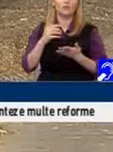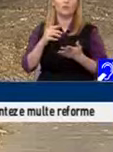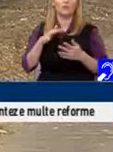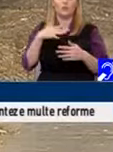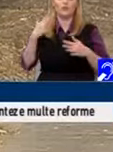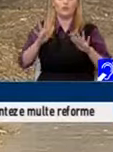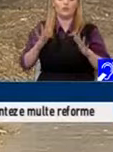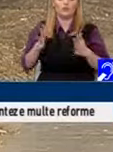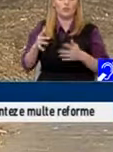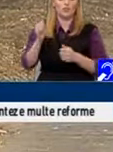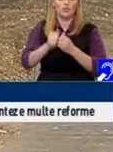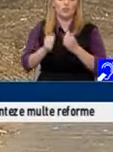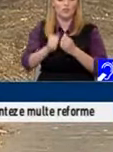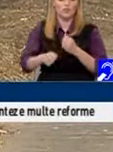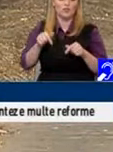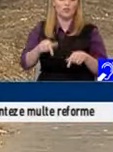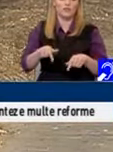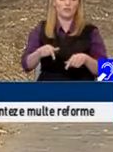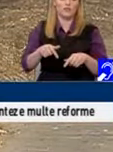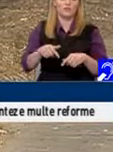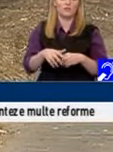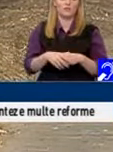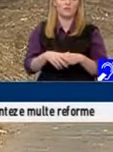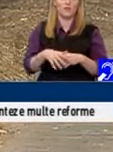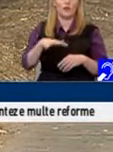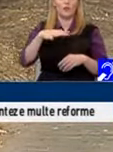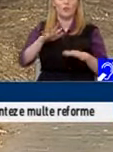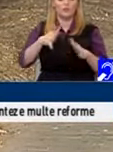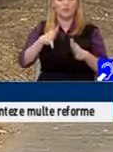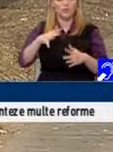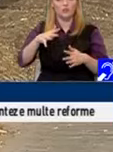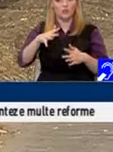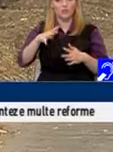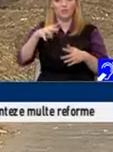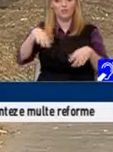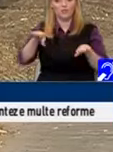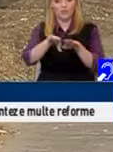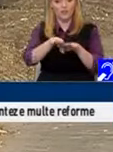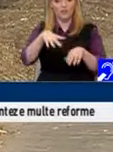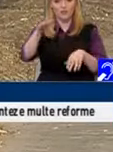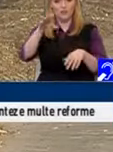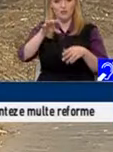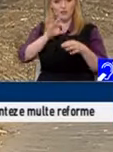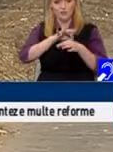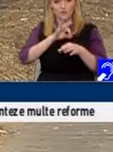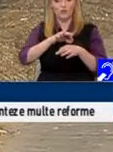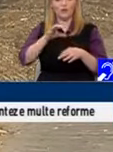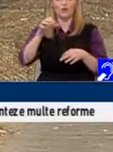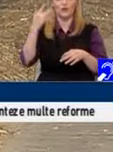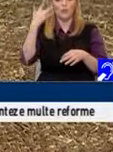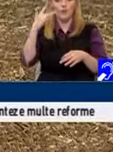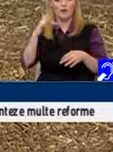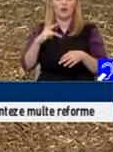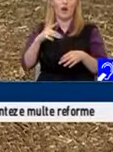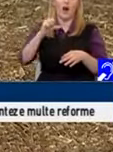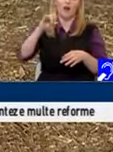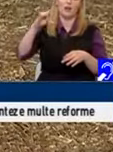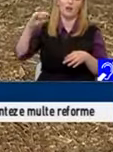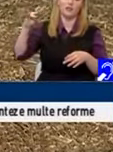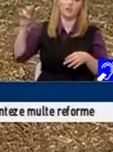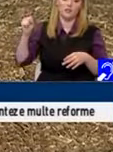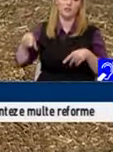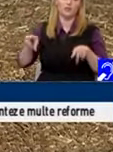întâmplat foarte frecvent pentru țările din America Latină, Brazilia, Argentina. Sau